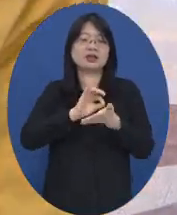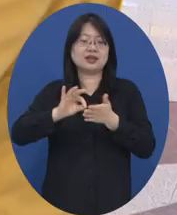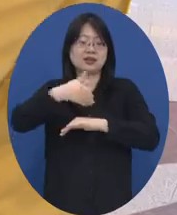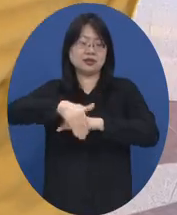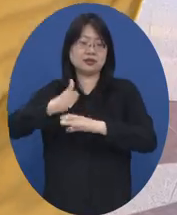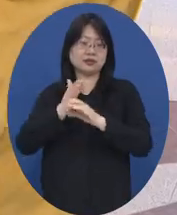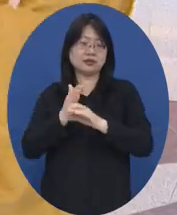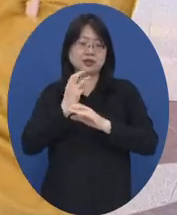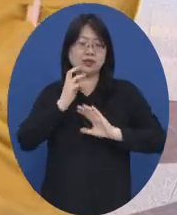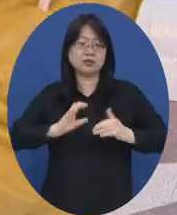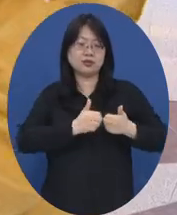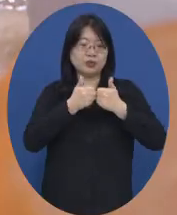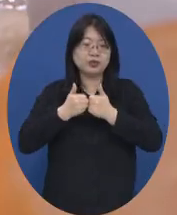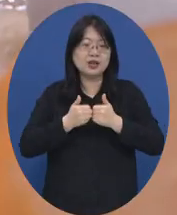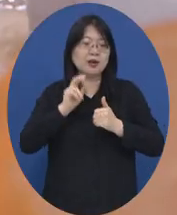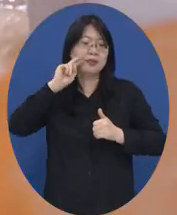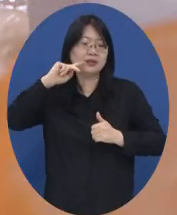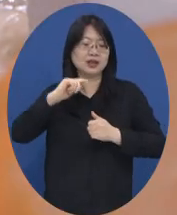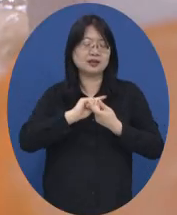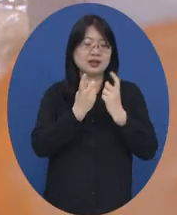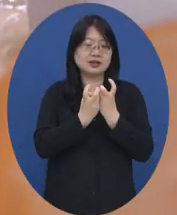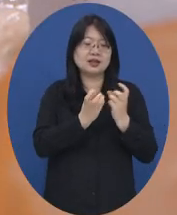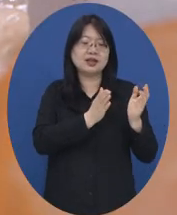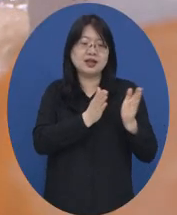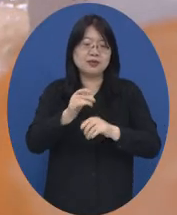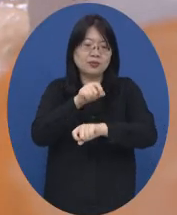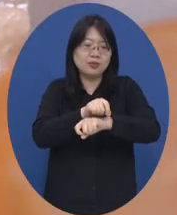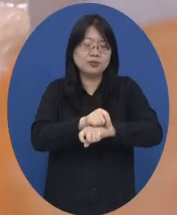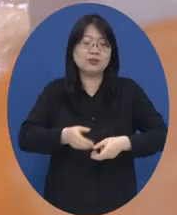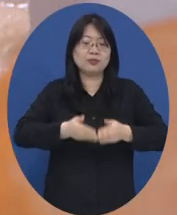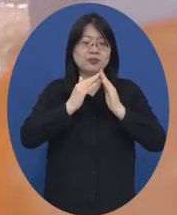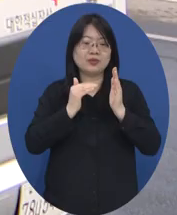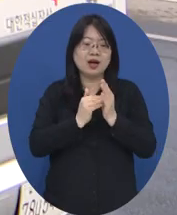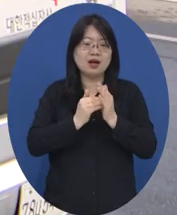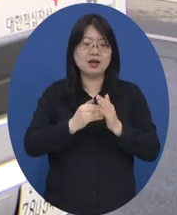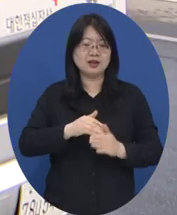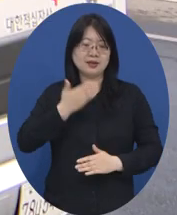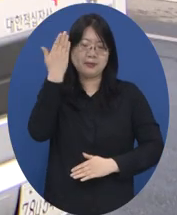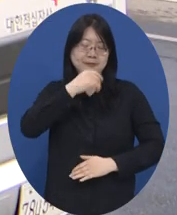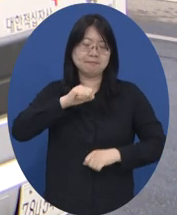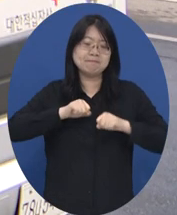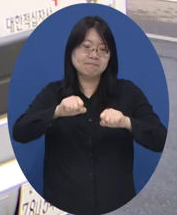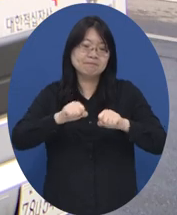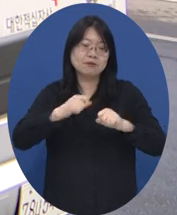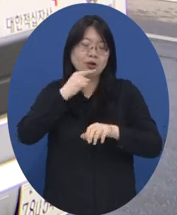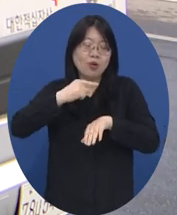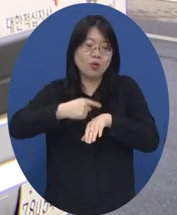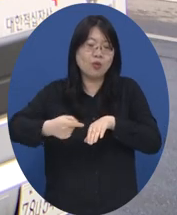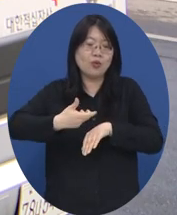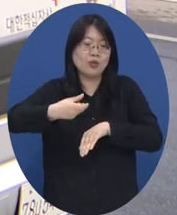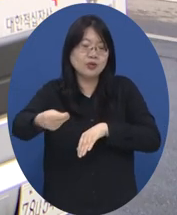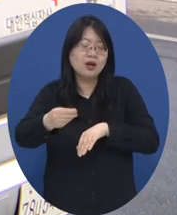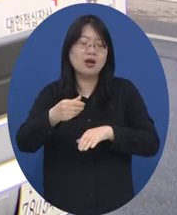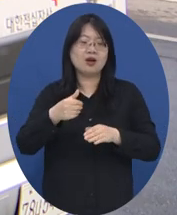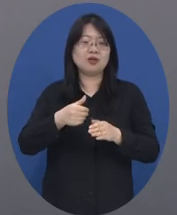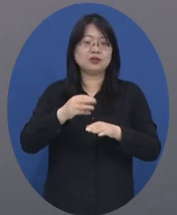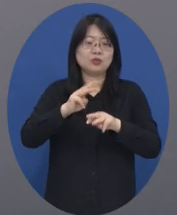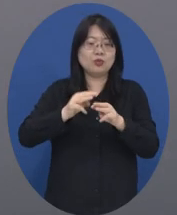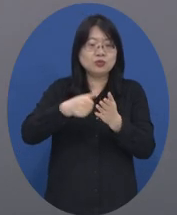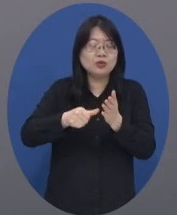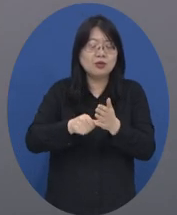위해 쓰일 예정입니다. 한편 경기도의회는 의회 차원의 비상대책본부를 출범하고 자체 방역활동과